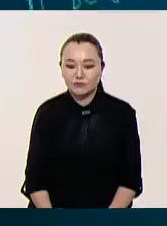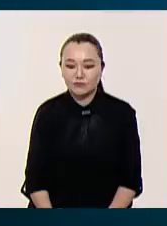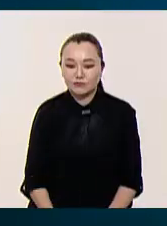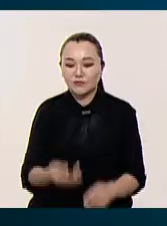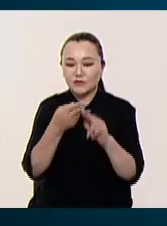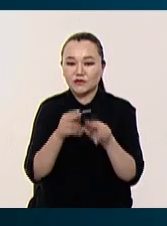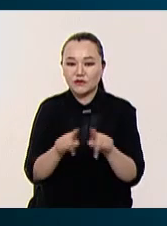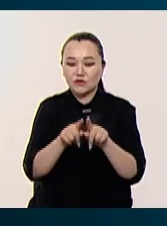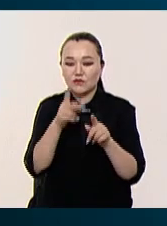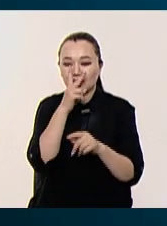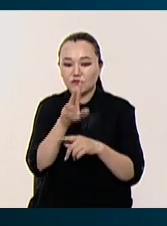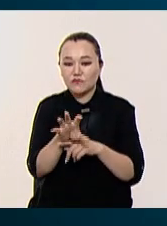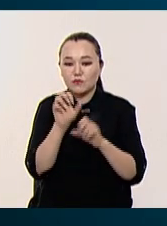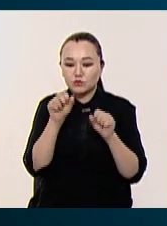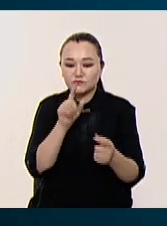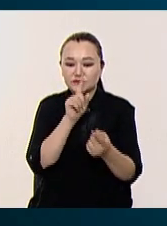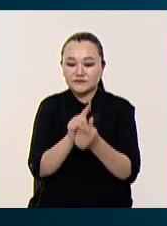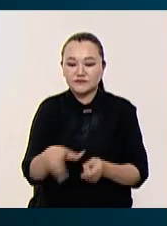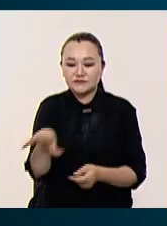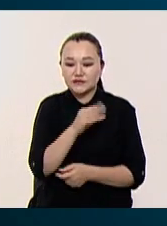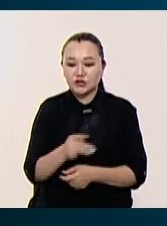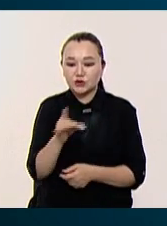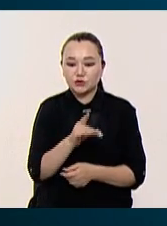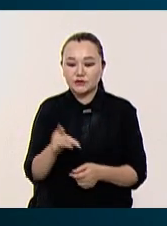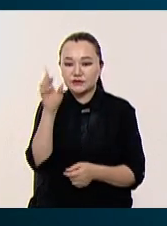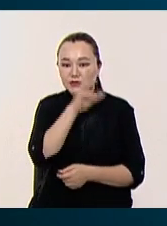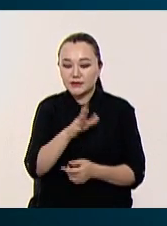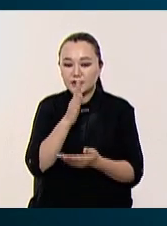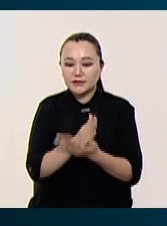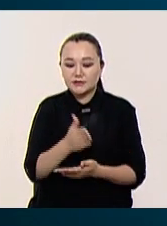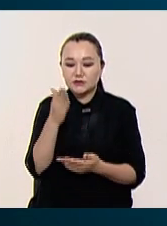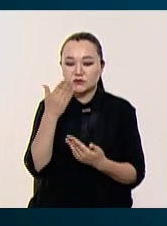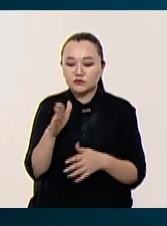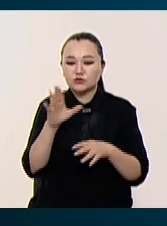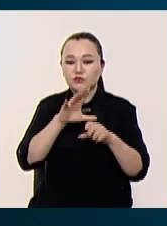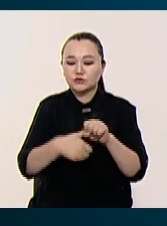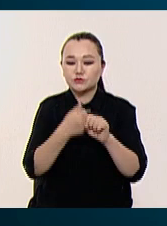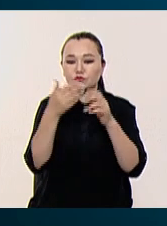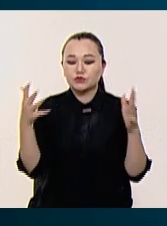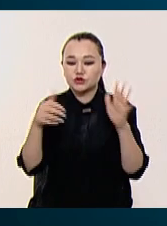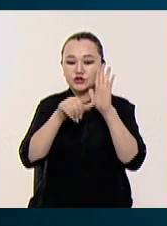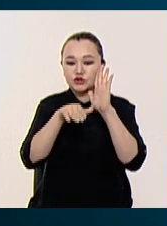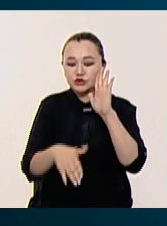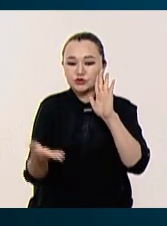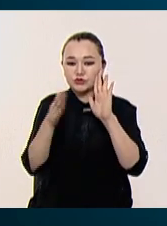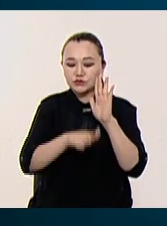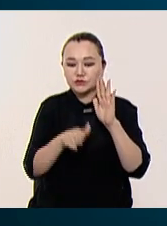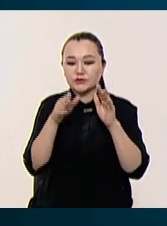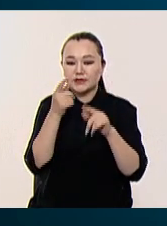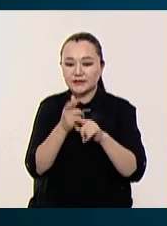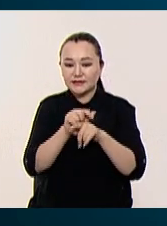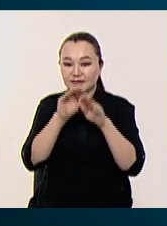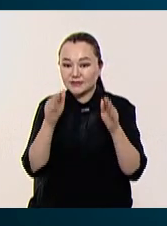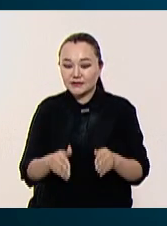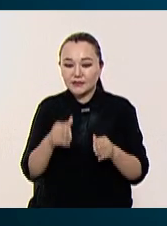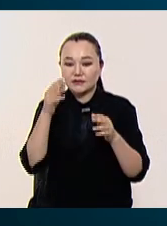И такую картину можно встретить, пожалуй, во всех регионах страны. Из строя вывели уже больше 6 тысяч единиц поддельного оборудования.